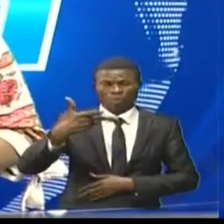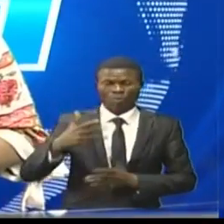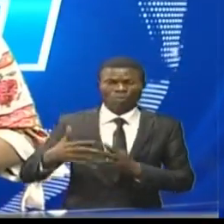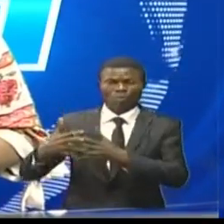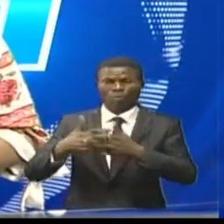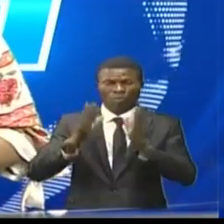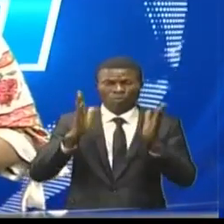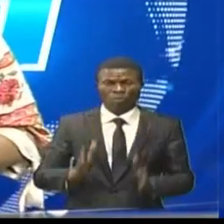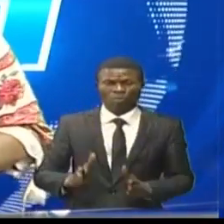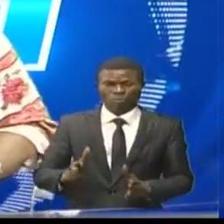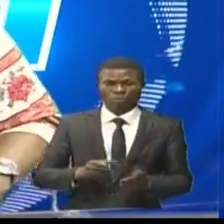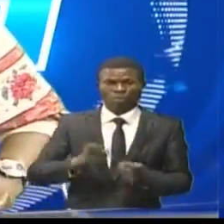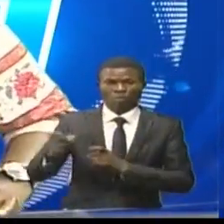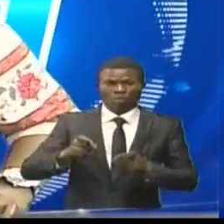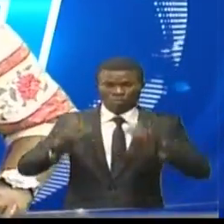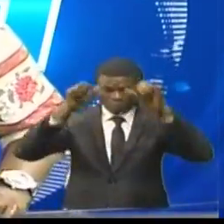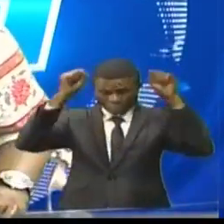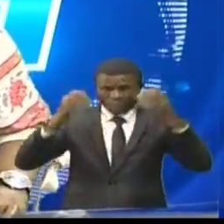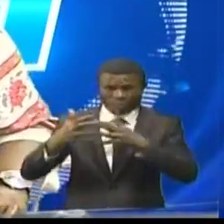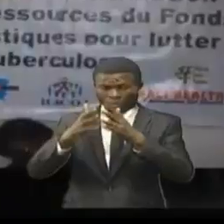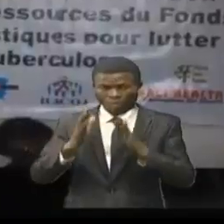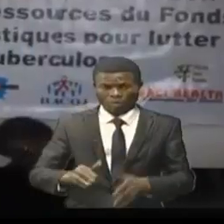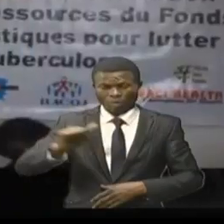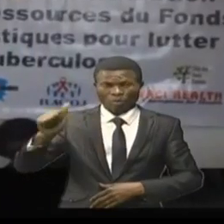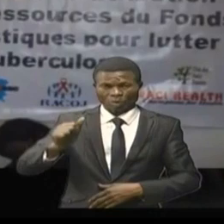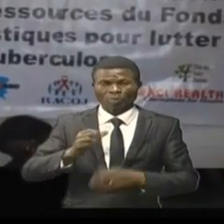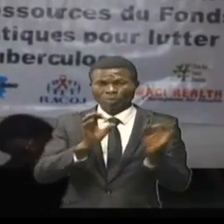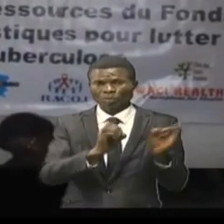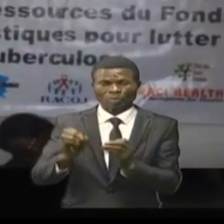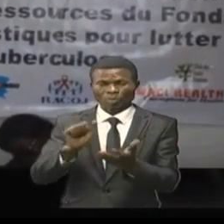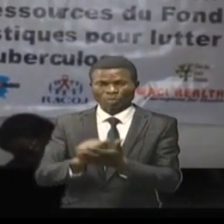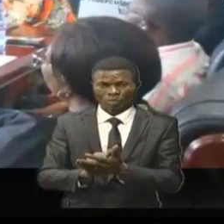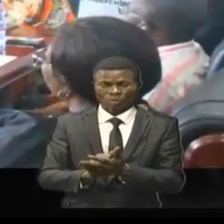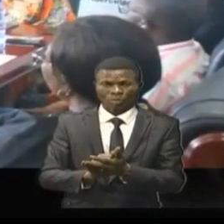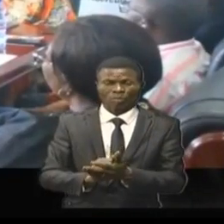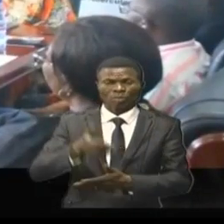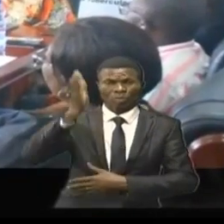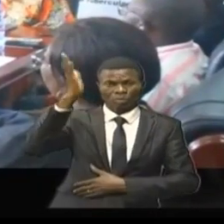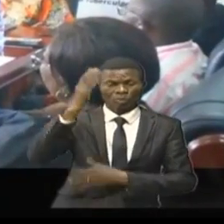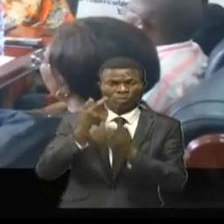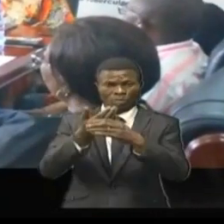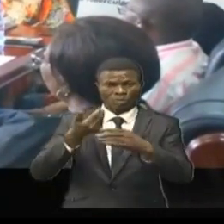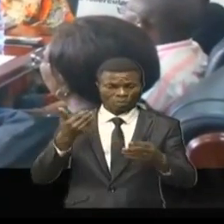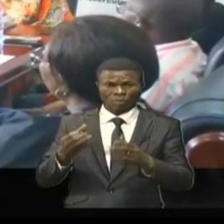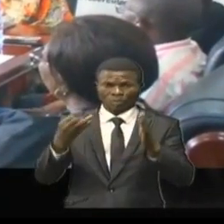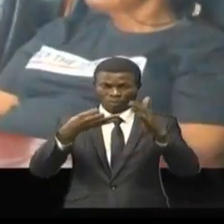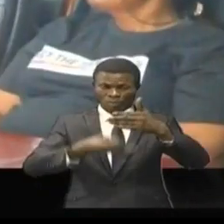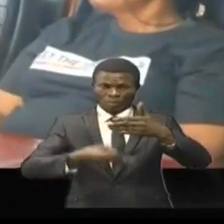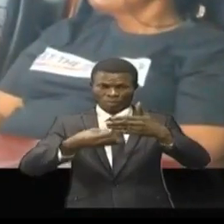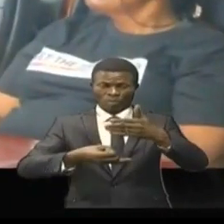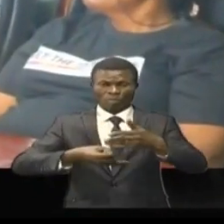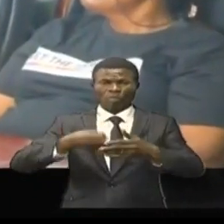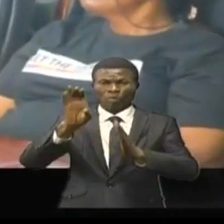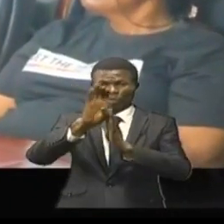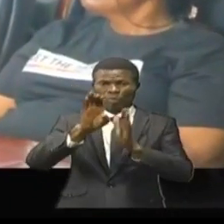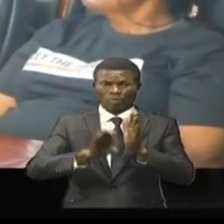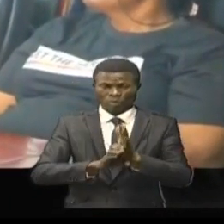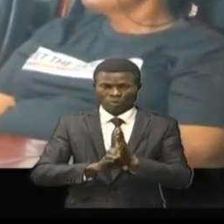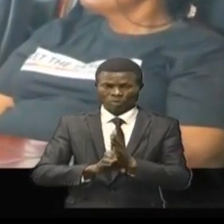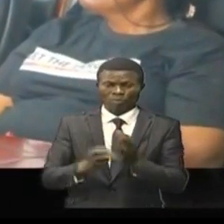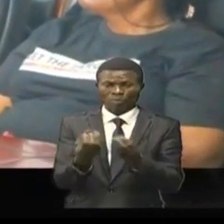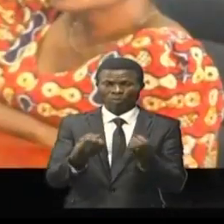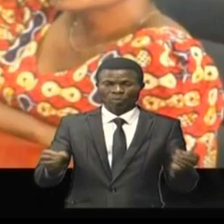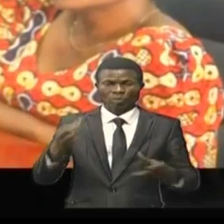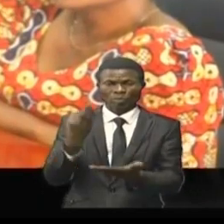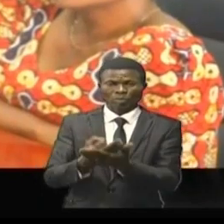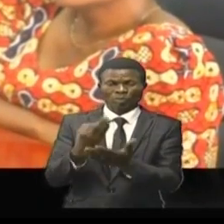la présidence du président américain. En prélude de la conférence de la 7e reconstitution des ressources des fonds